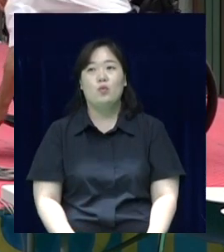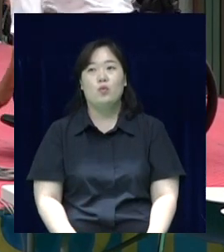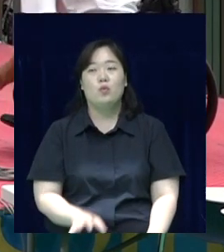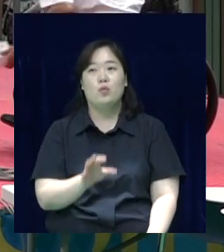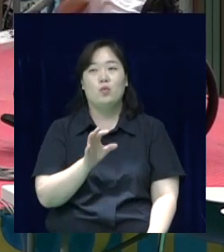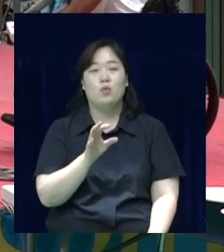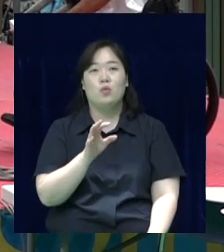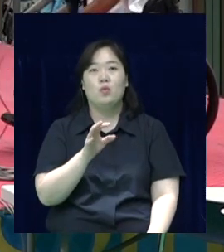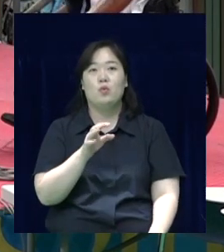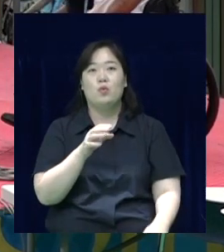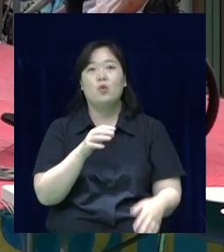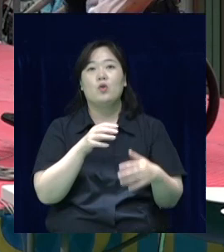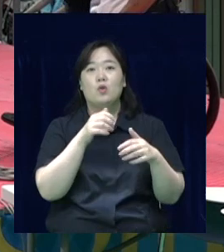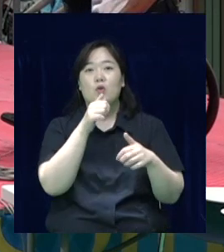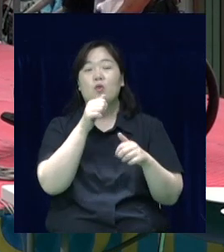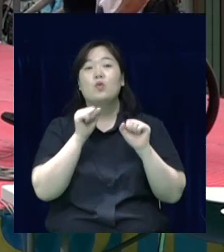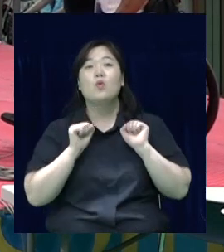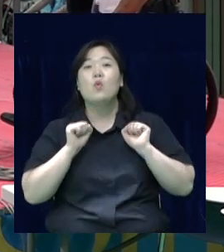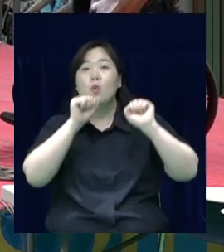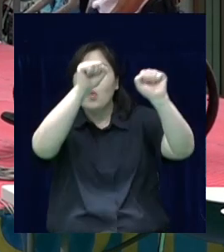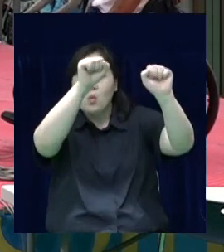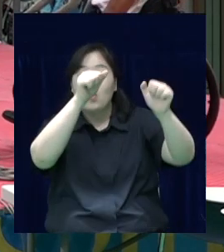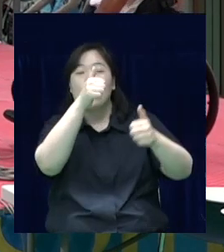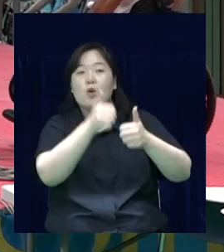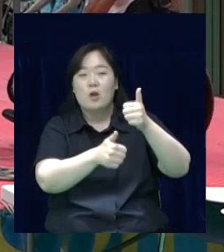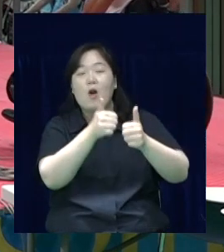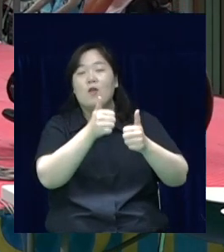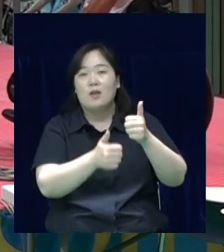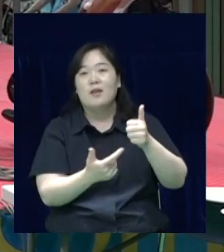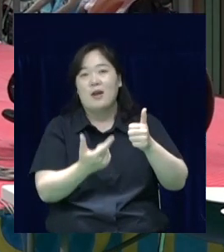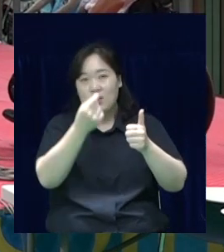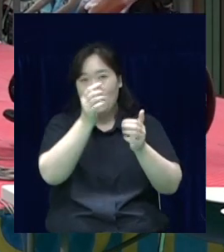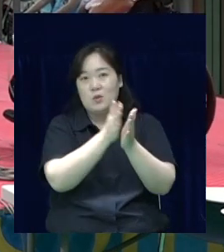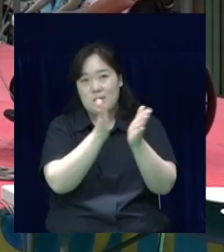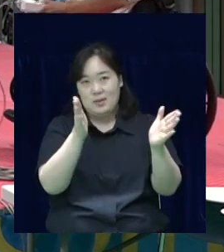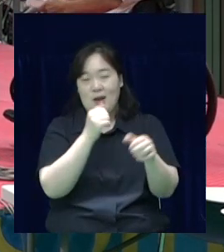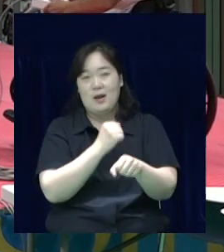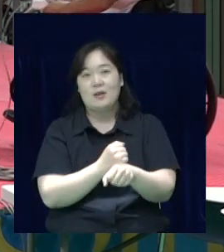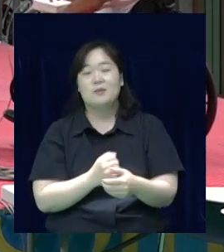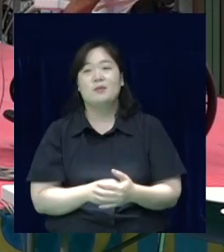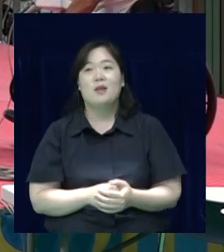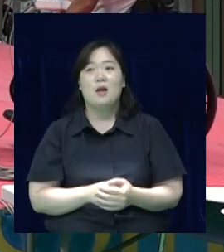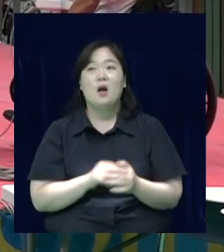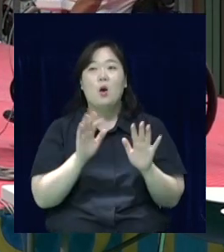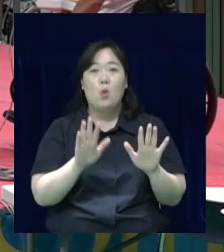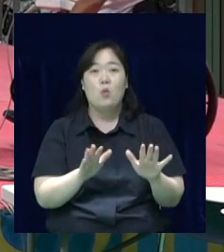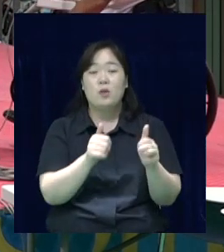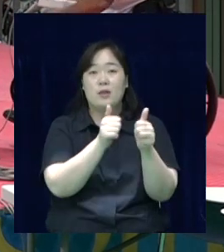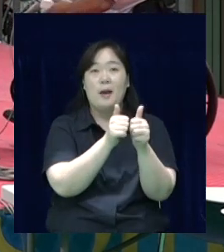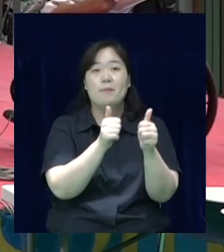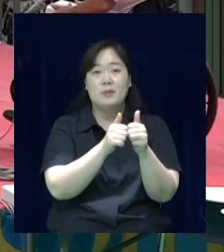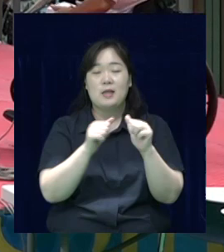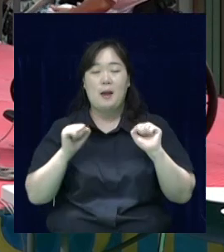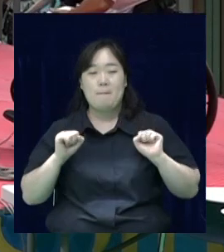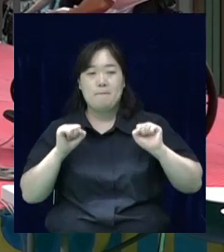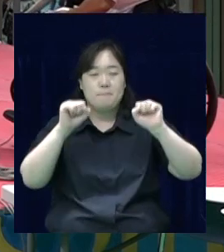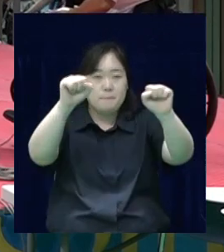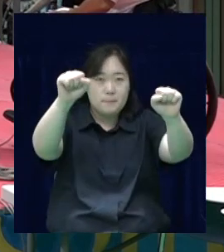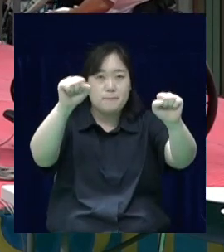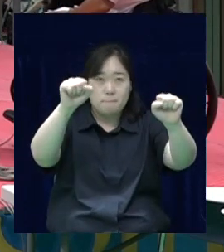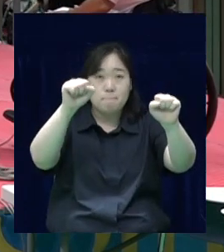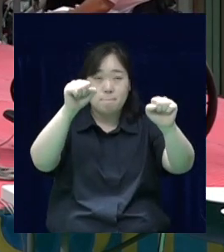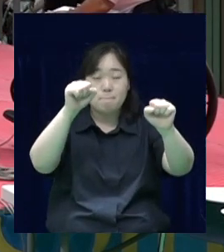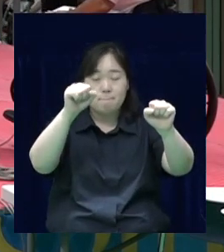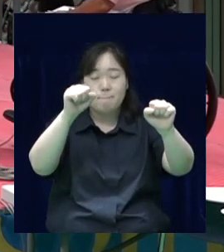웨이트리프팅 경기가 또 곧 이어지겠습니다. 오늘은 일단은 남자 벤치프레스부 경기를 이렇게 좀 보내드리게